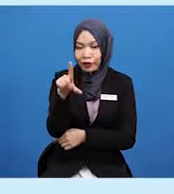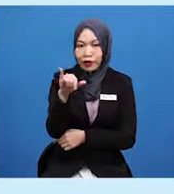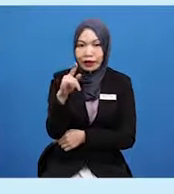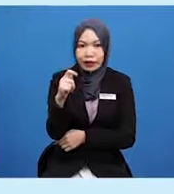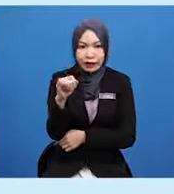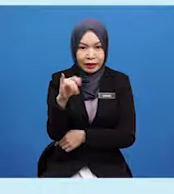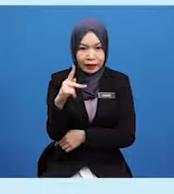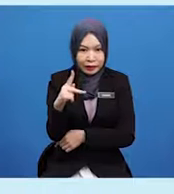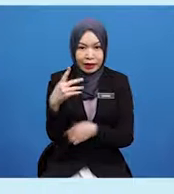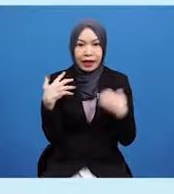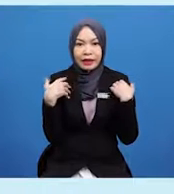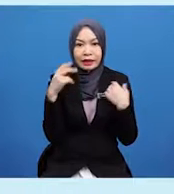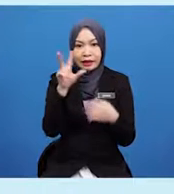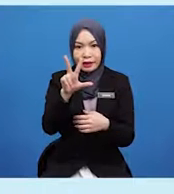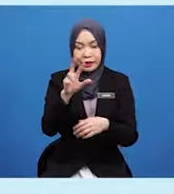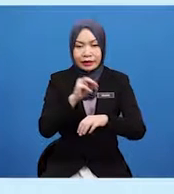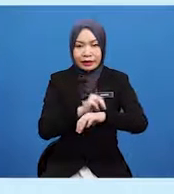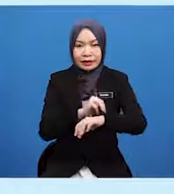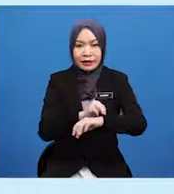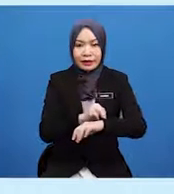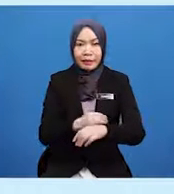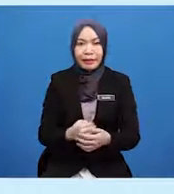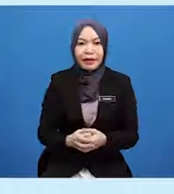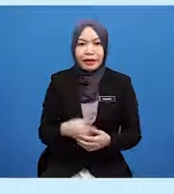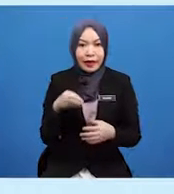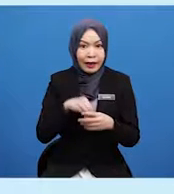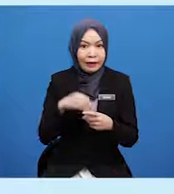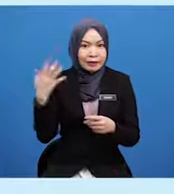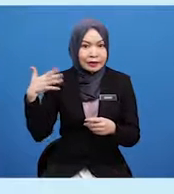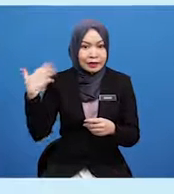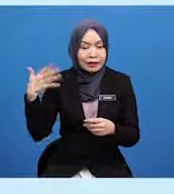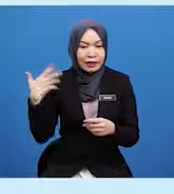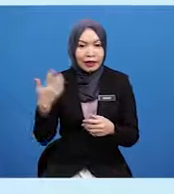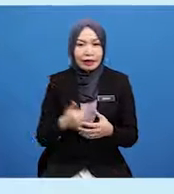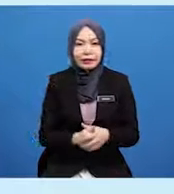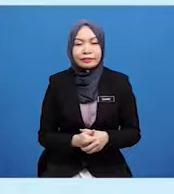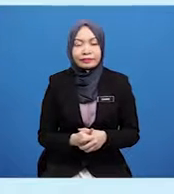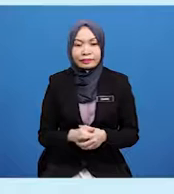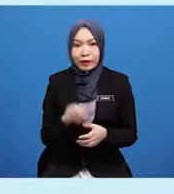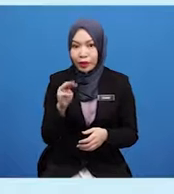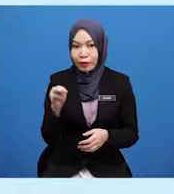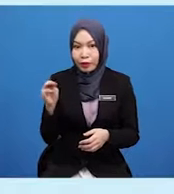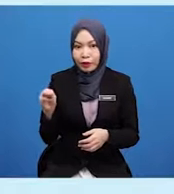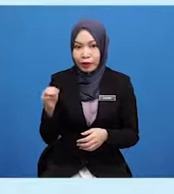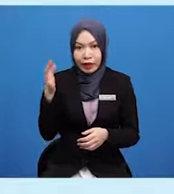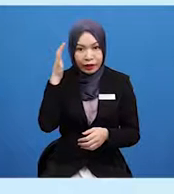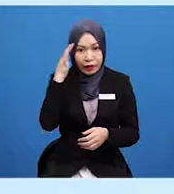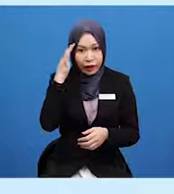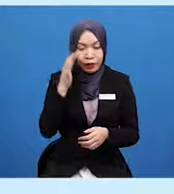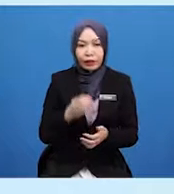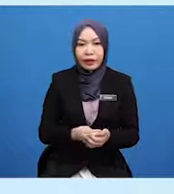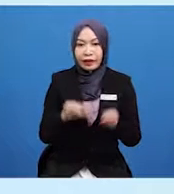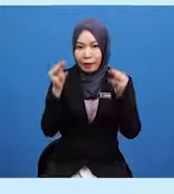sebelum masehi sehingga 8000 tahun sebelum masehi Adakah murid-murid sedang bahwa